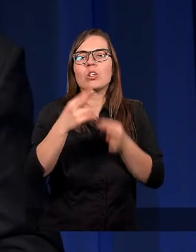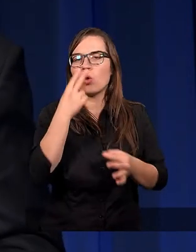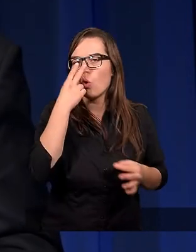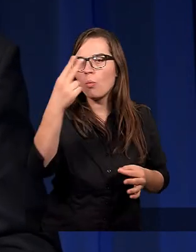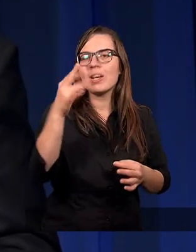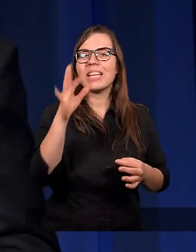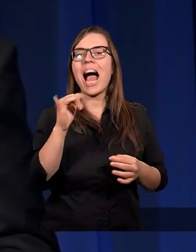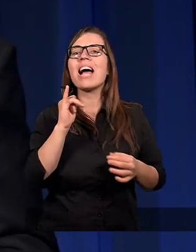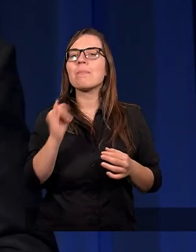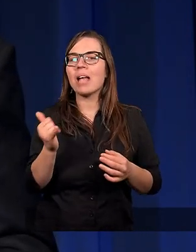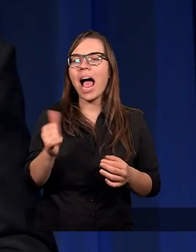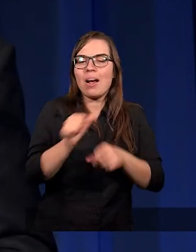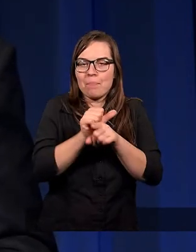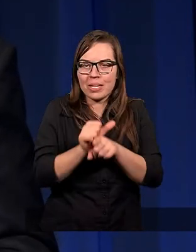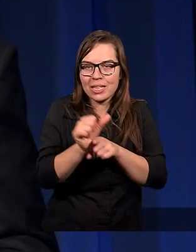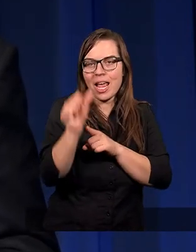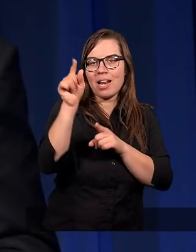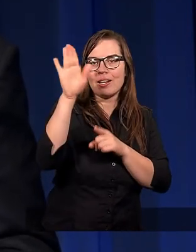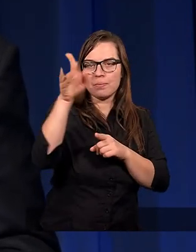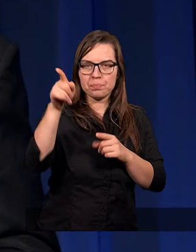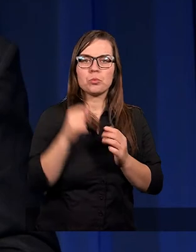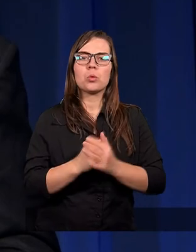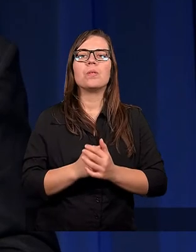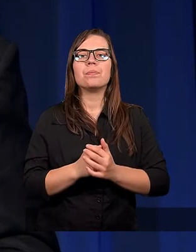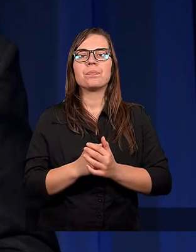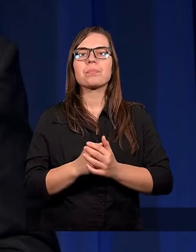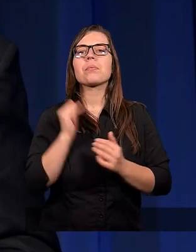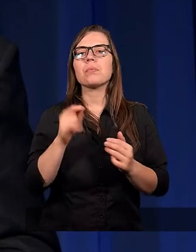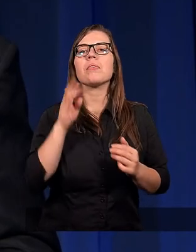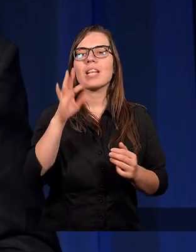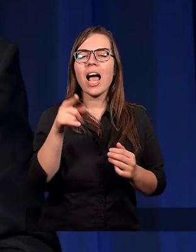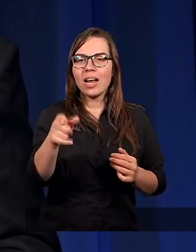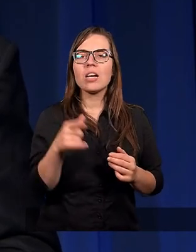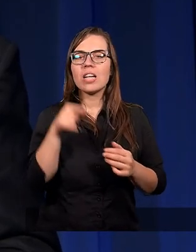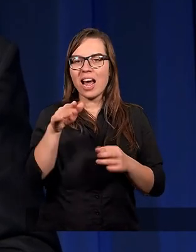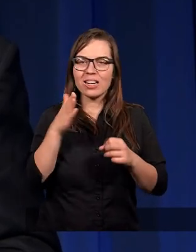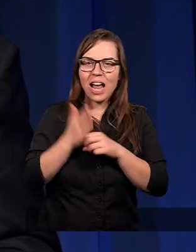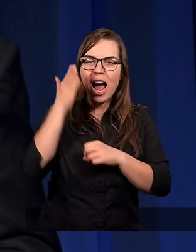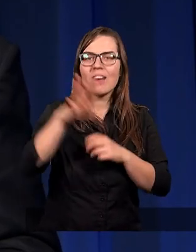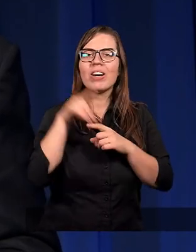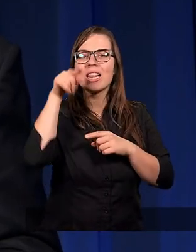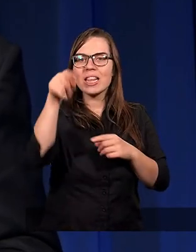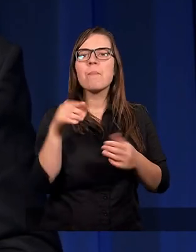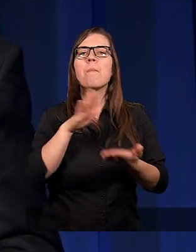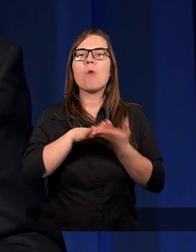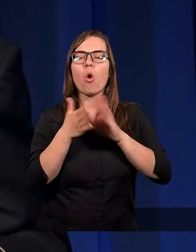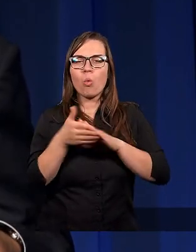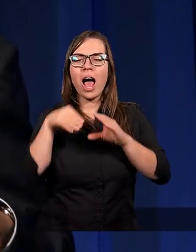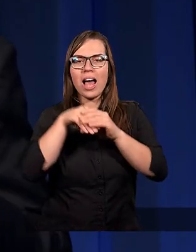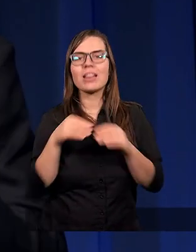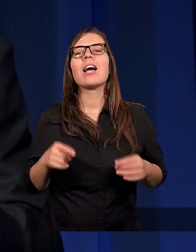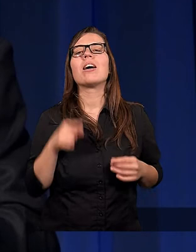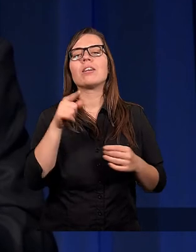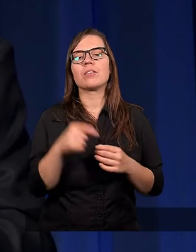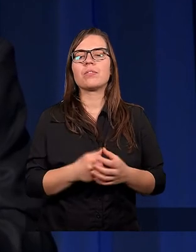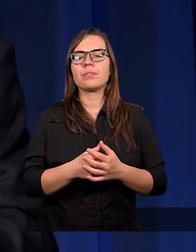Go takim, jakim jest. I każdy, kto tę nadzieję w Nim pokłada,